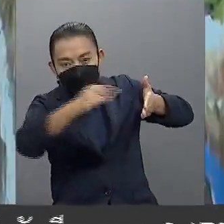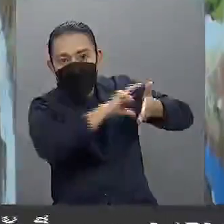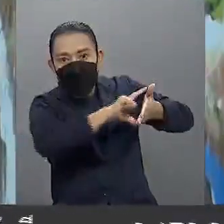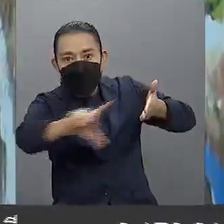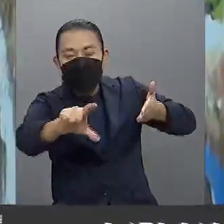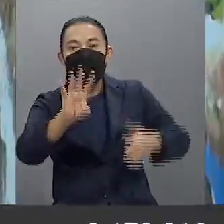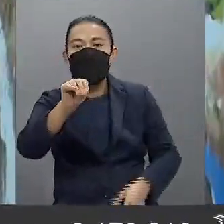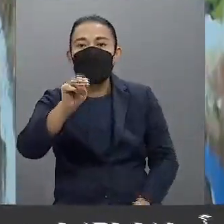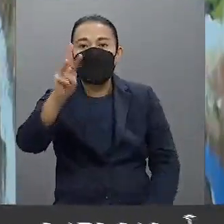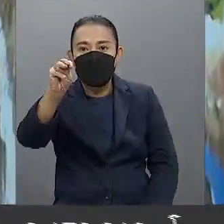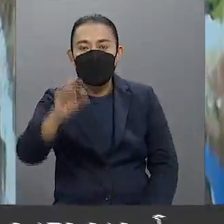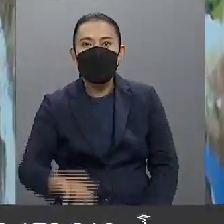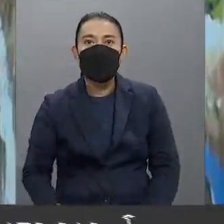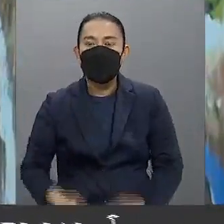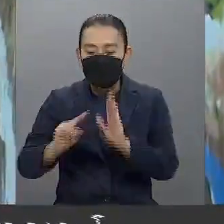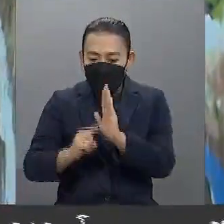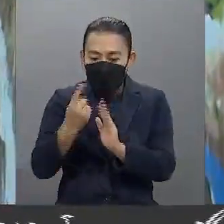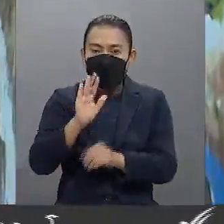นงานจ้างงานแรกของบางคนค่ะ